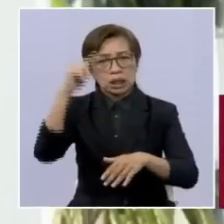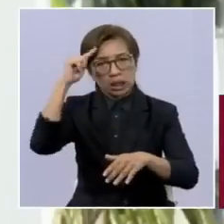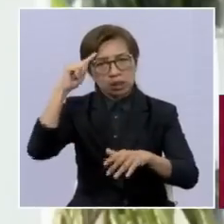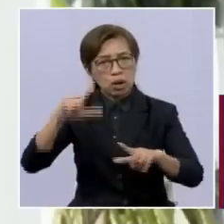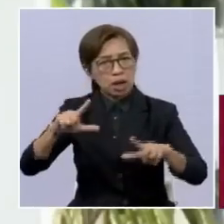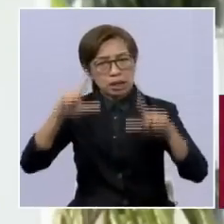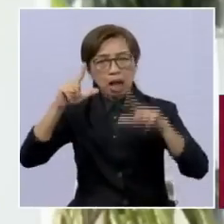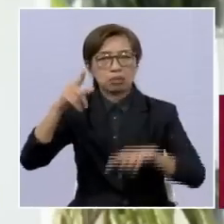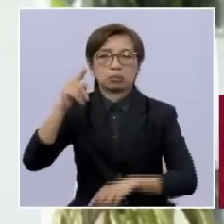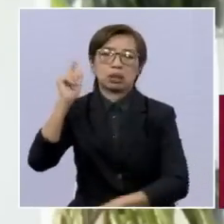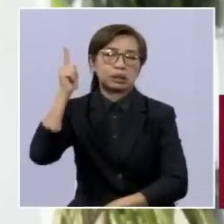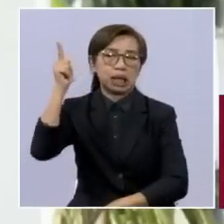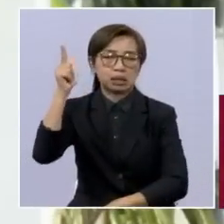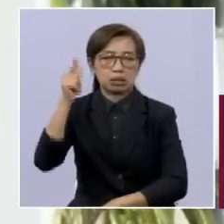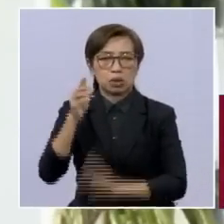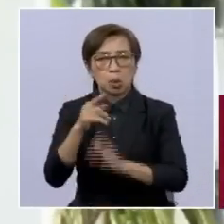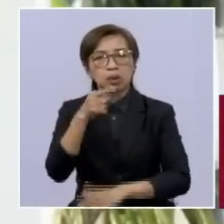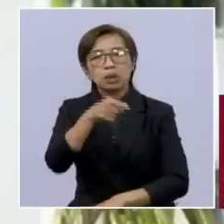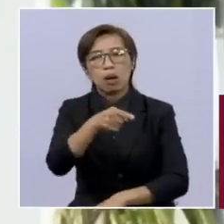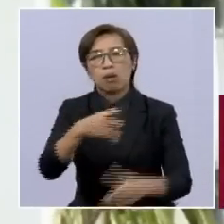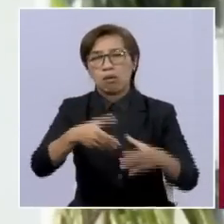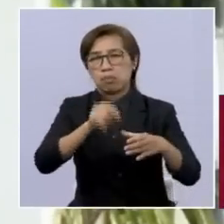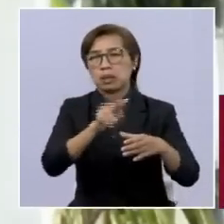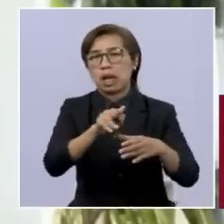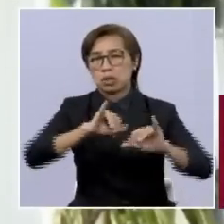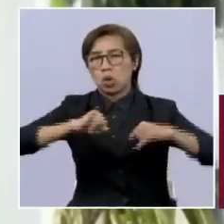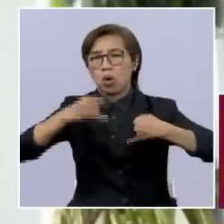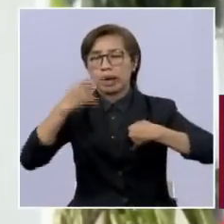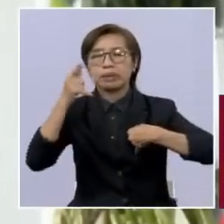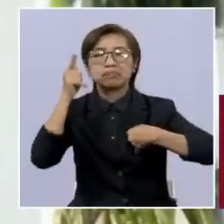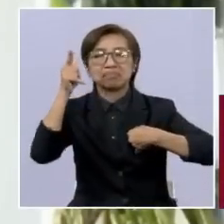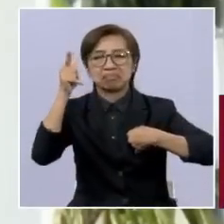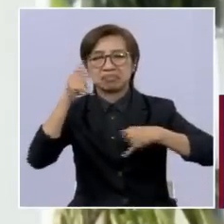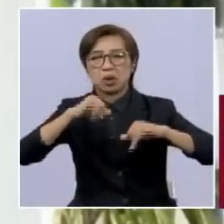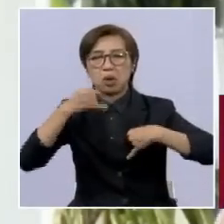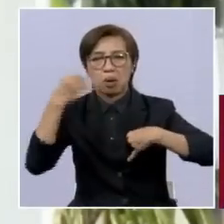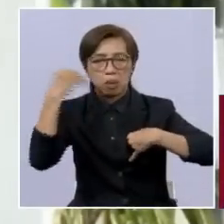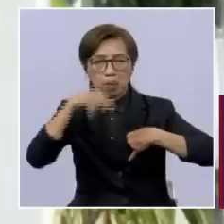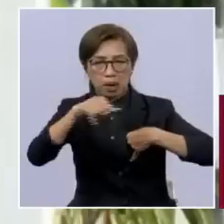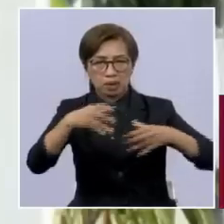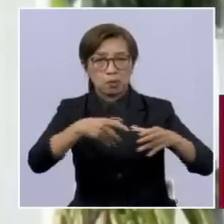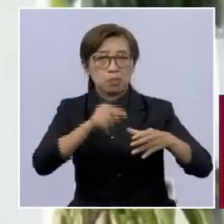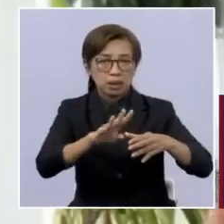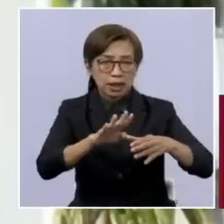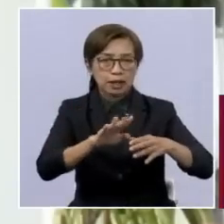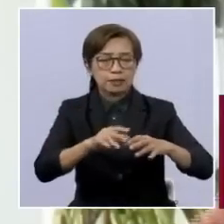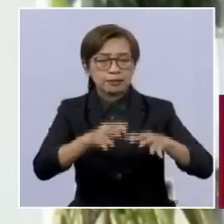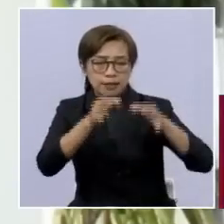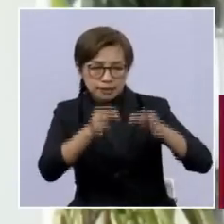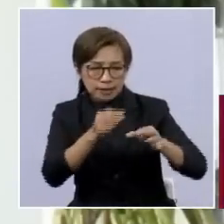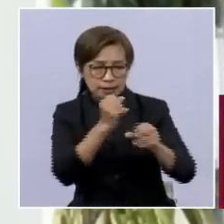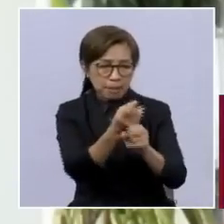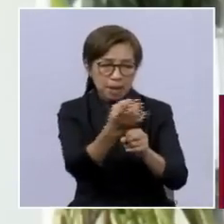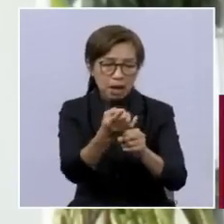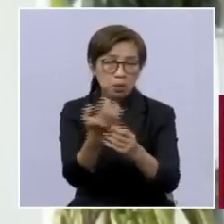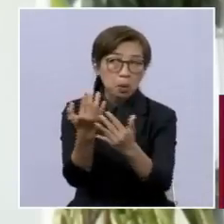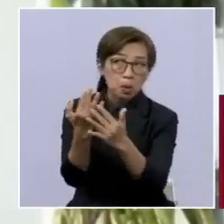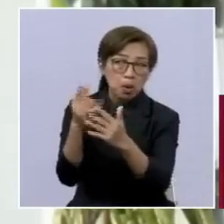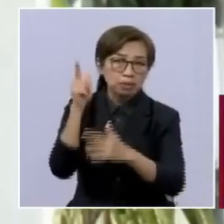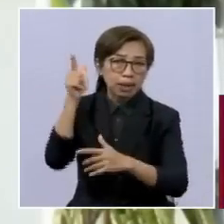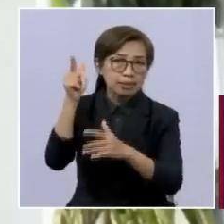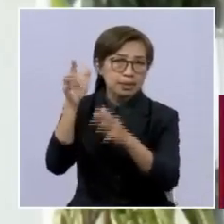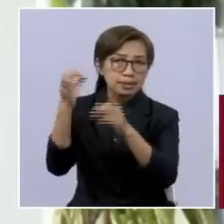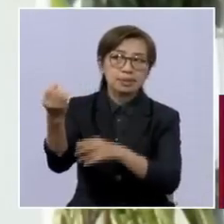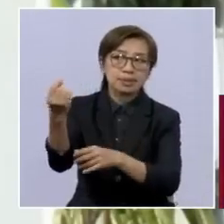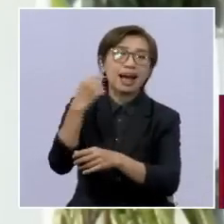ม่ออกถูกมองว่าเป็นพรรคมีเจ้าของการตัดสินใจต่างๆต้องฟังคุณทักษิณในขณะเดียวกันพรรคเพื่อไทยก็ยังไม่มีสัญ